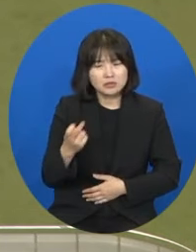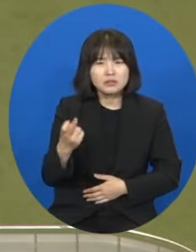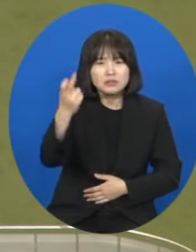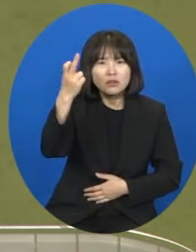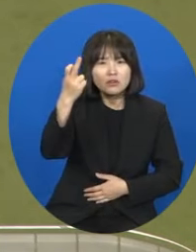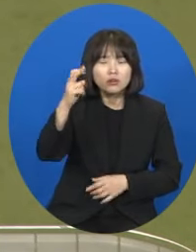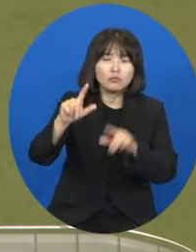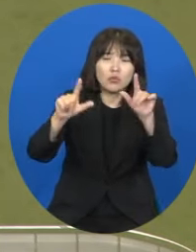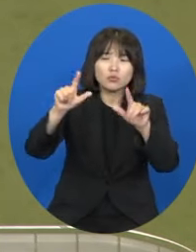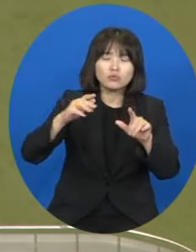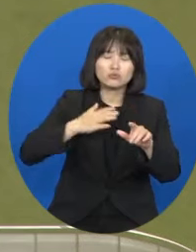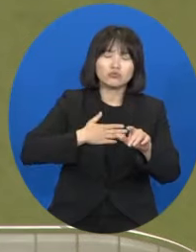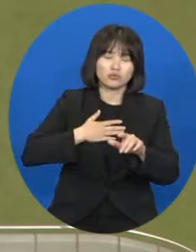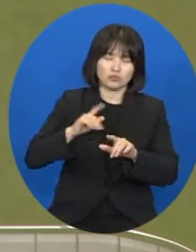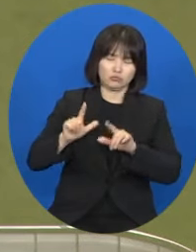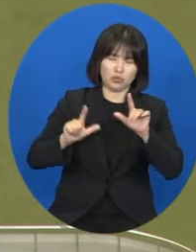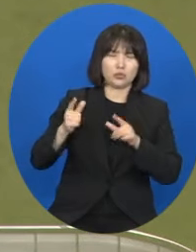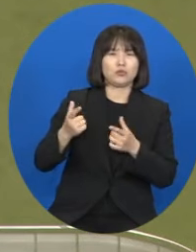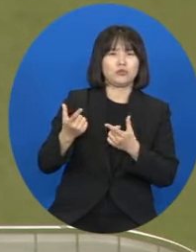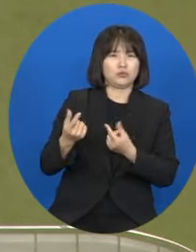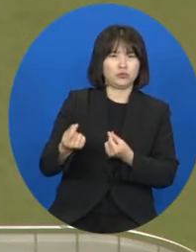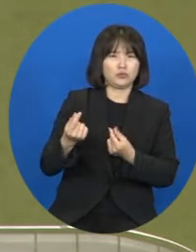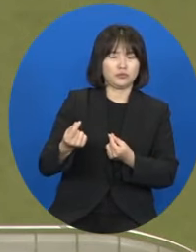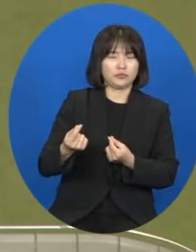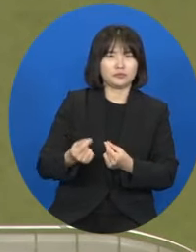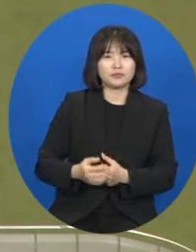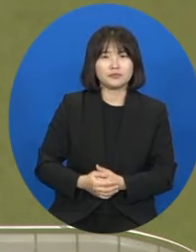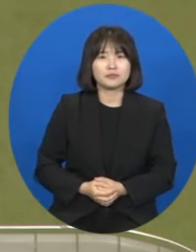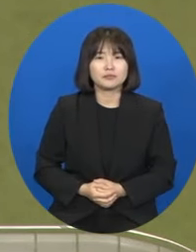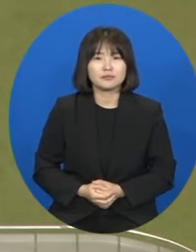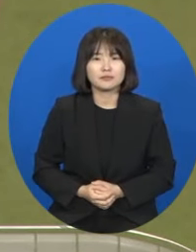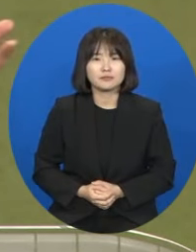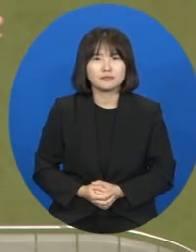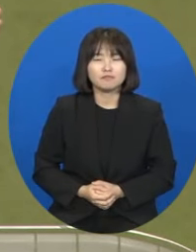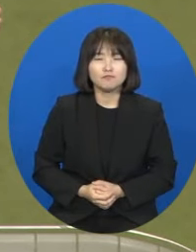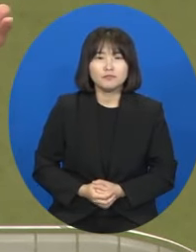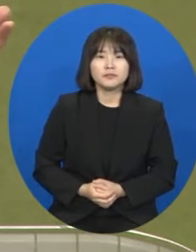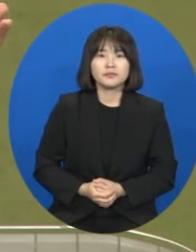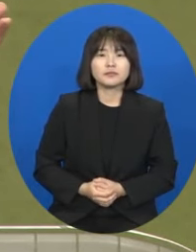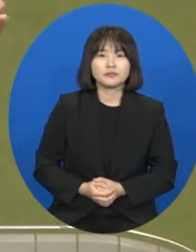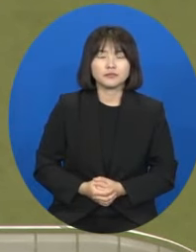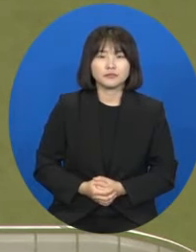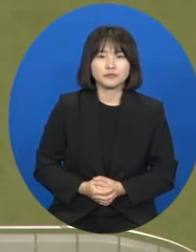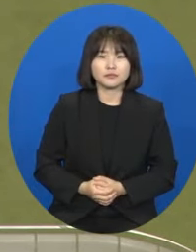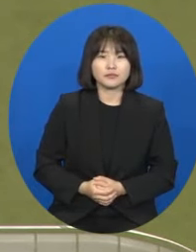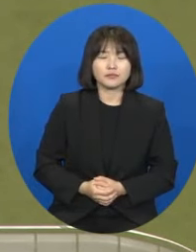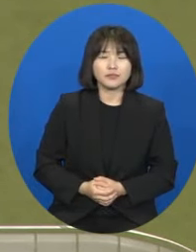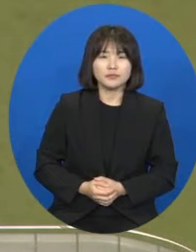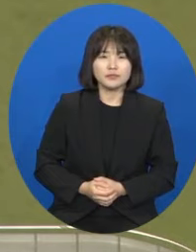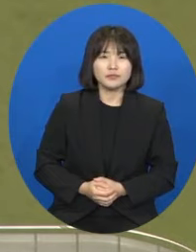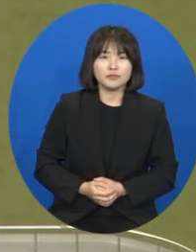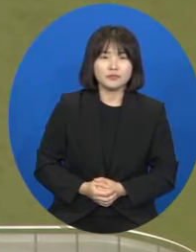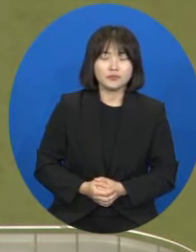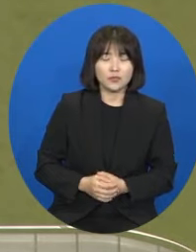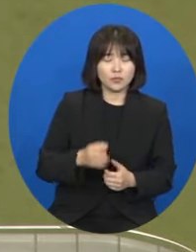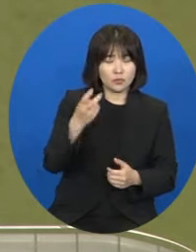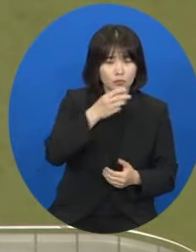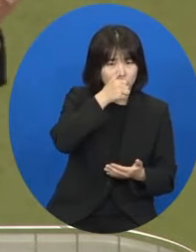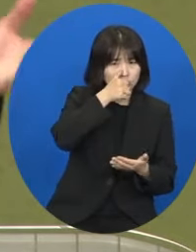우리 모습일 수 있거든요. 바이리세인과 같은 우리의 모습이 바로 이 형의 모습일 수도 있고, 혹은